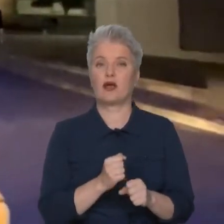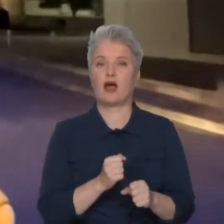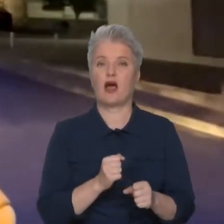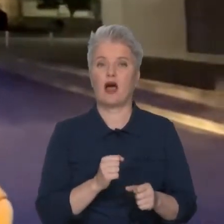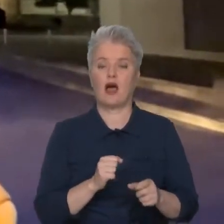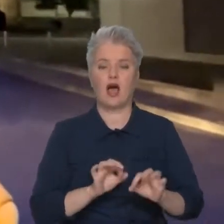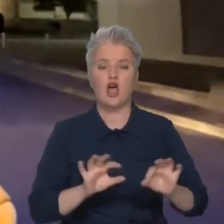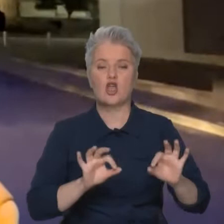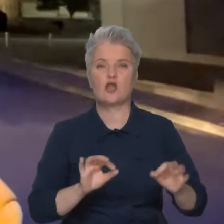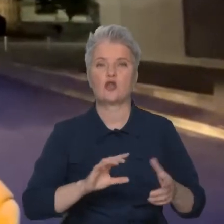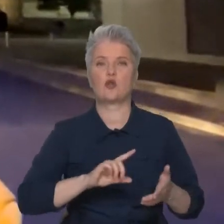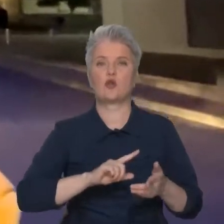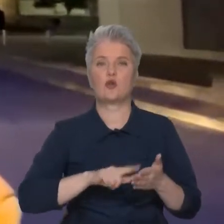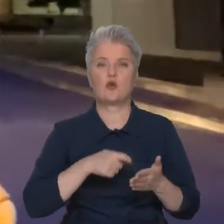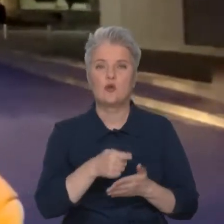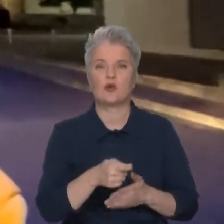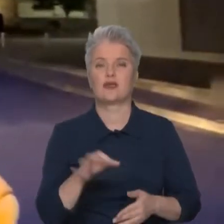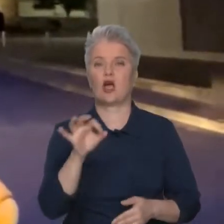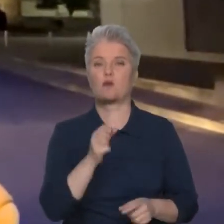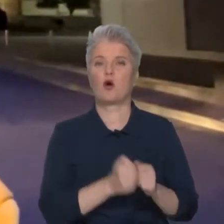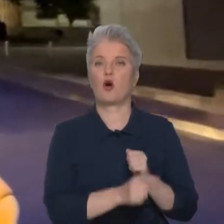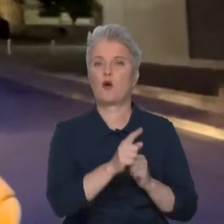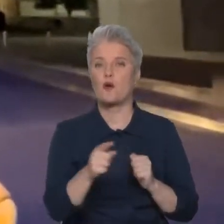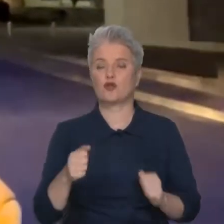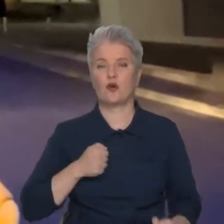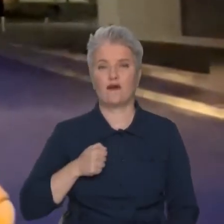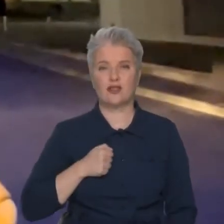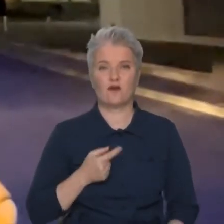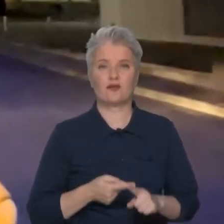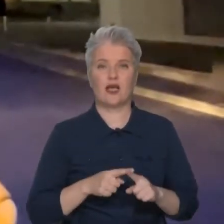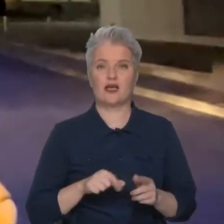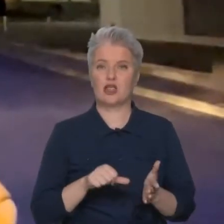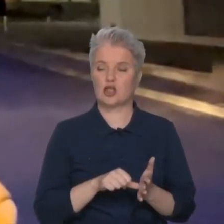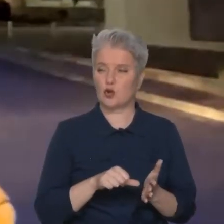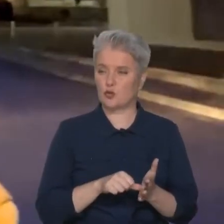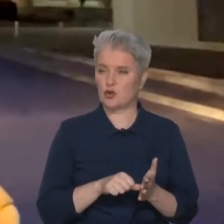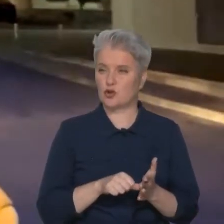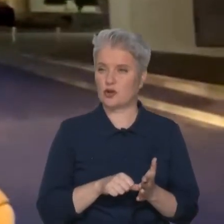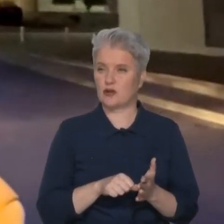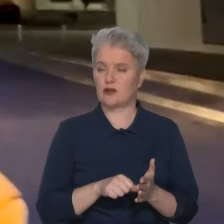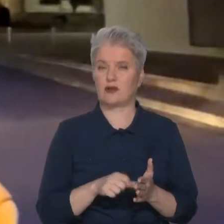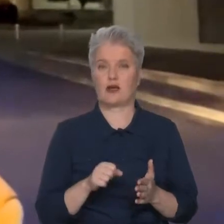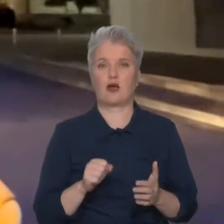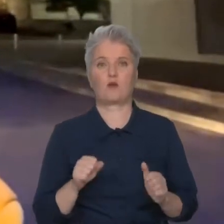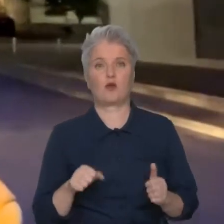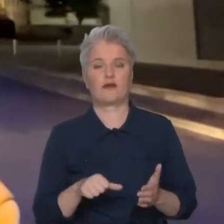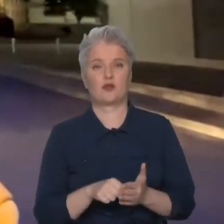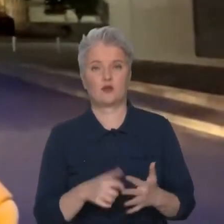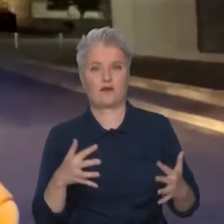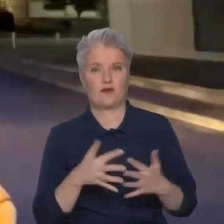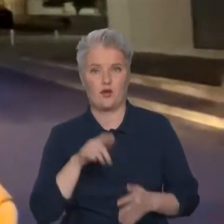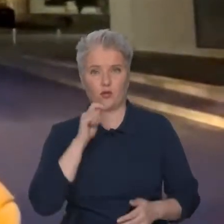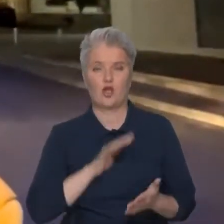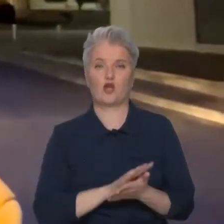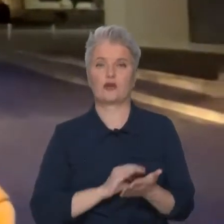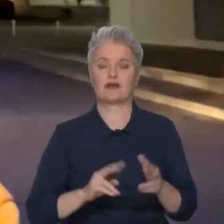про кожного військового, який є залучений або, можливо, залучений в Україні. Тобто